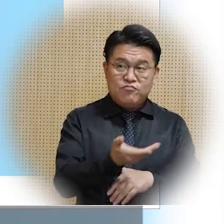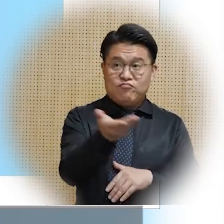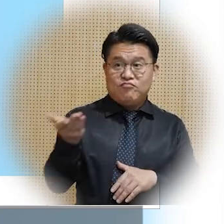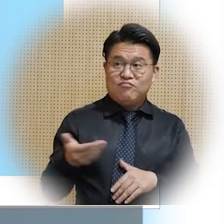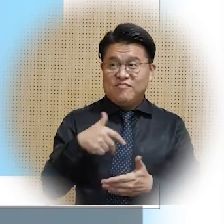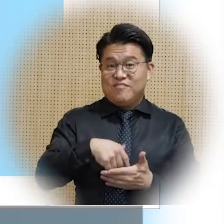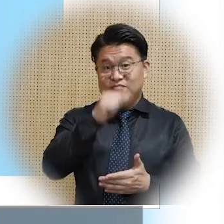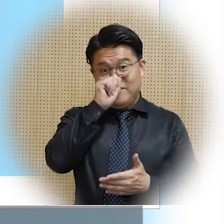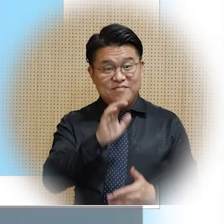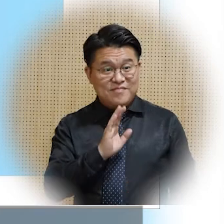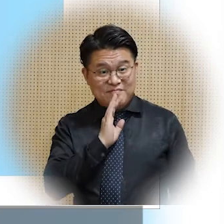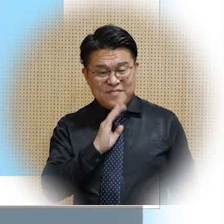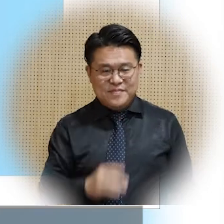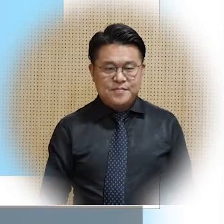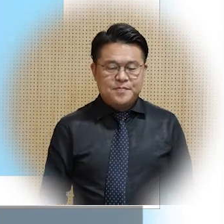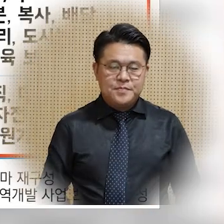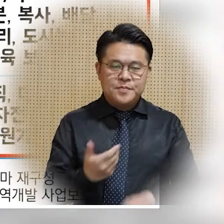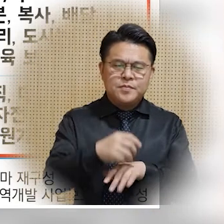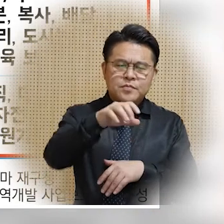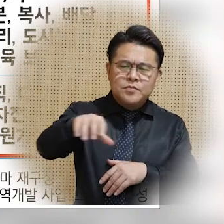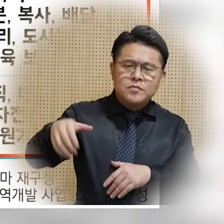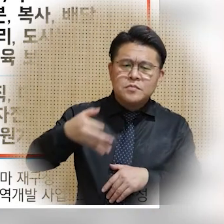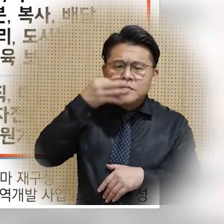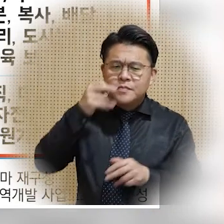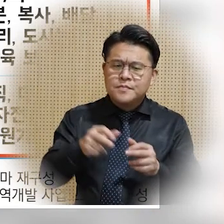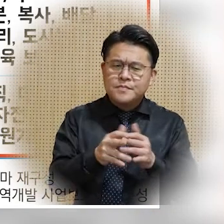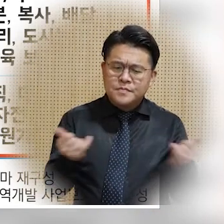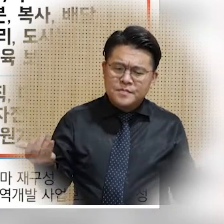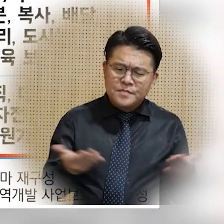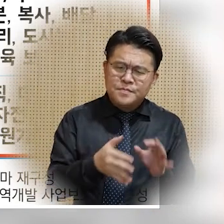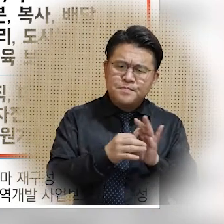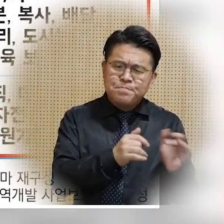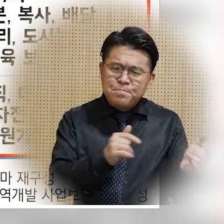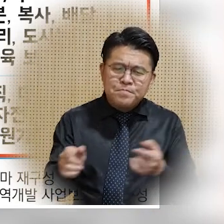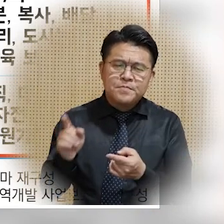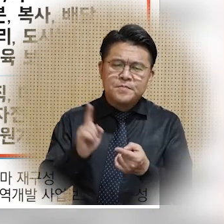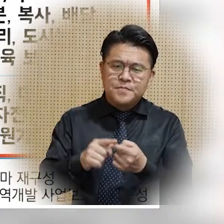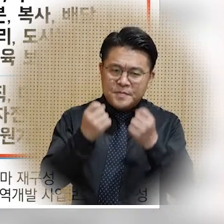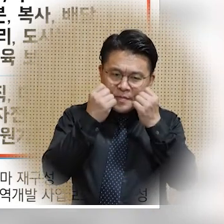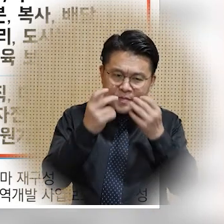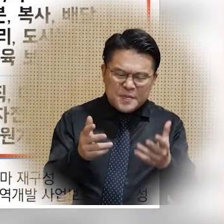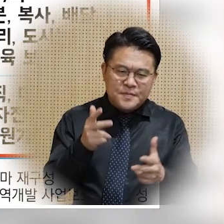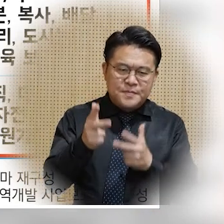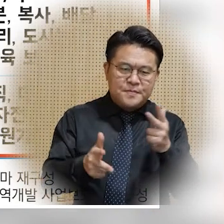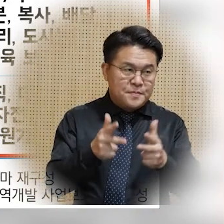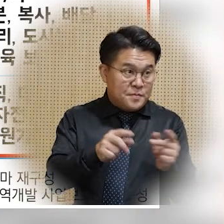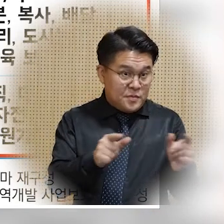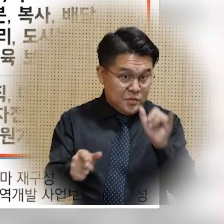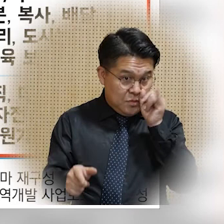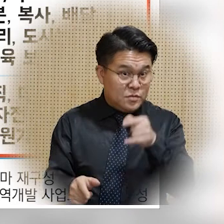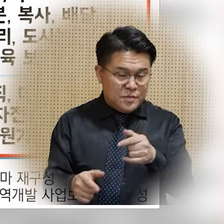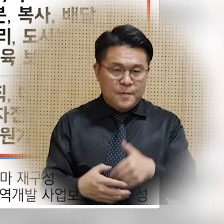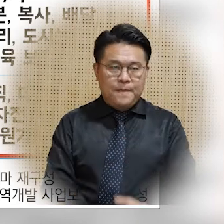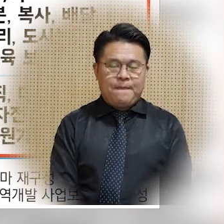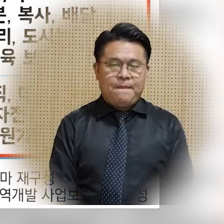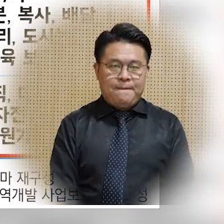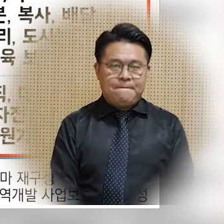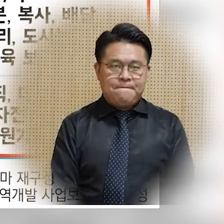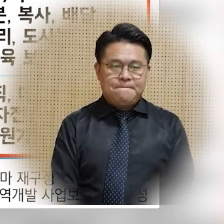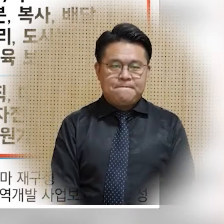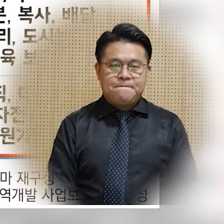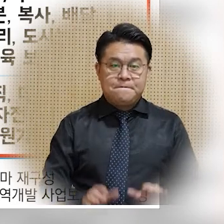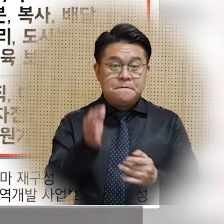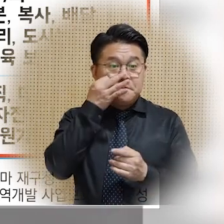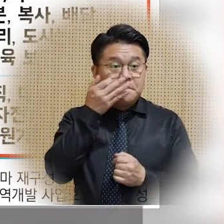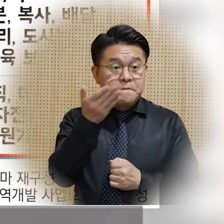성과가 되면은 우리 주무관님들께도 좋은 거잖아요. 다른 기관에서도 장애인의 직업 영역과 관련된 새로운 개발 사업들을